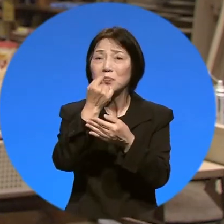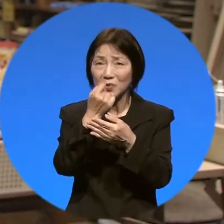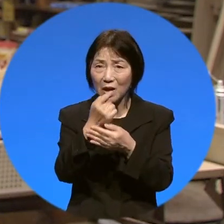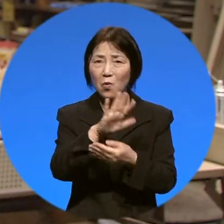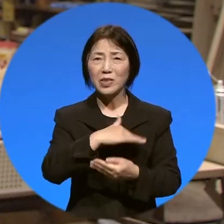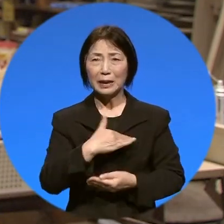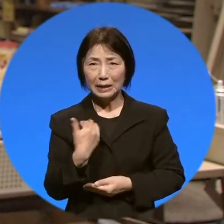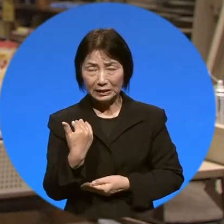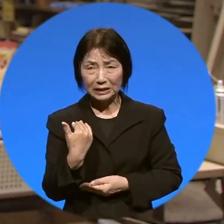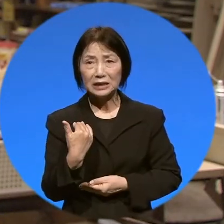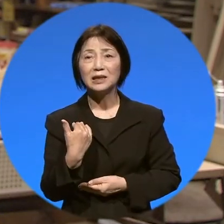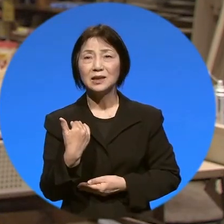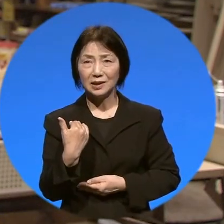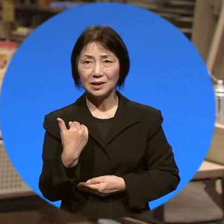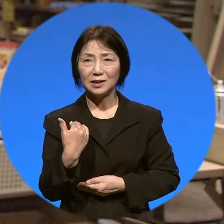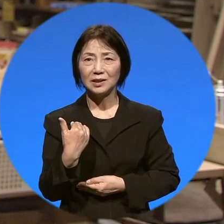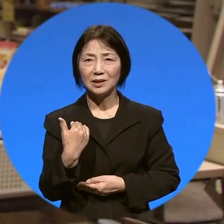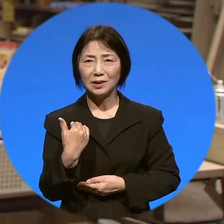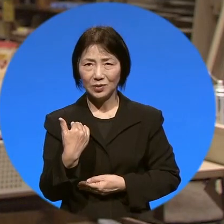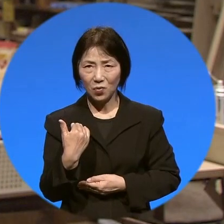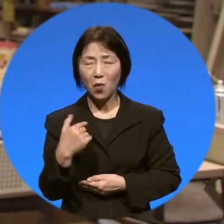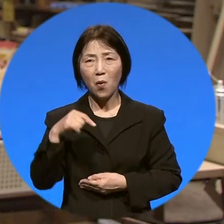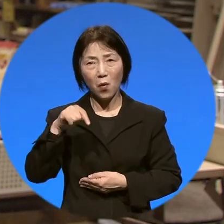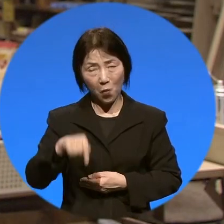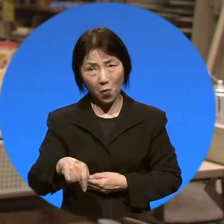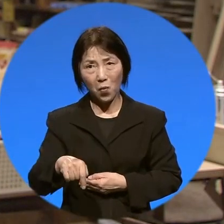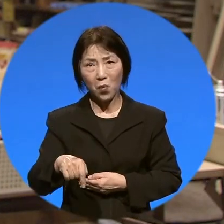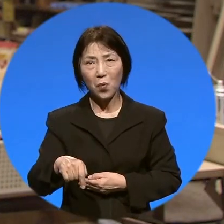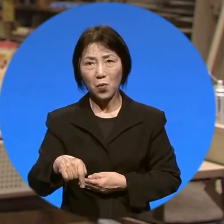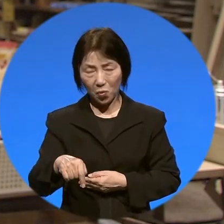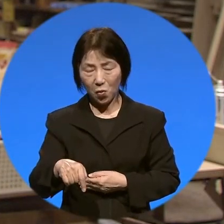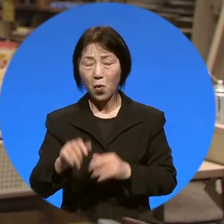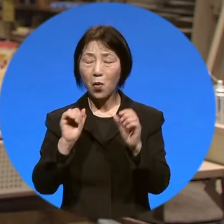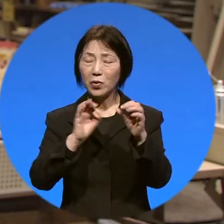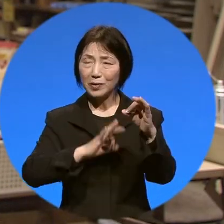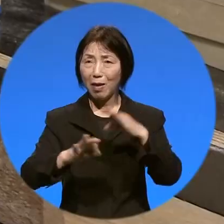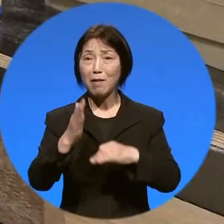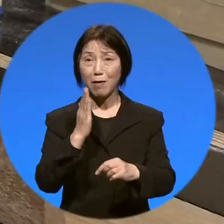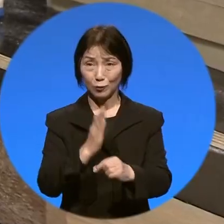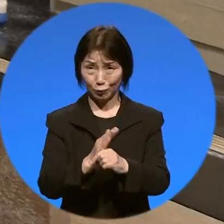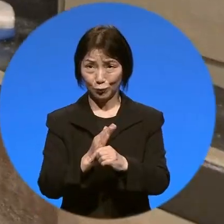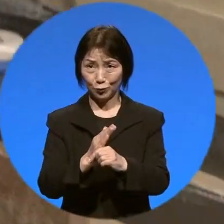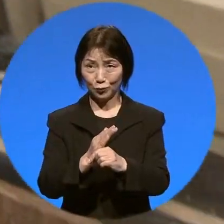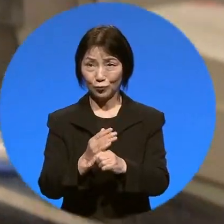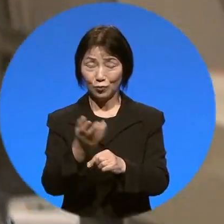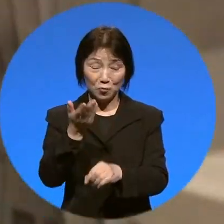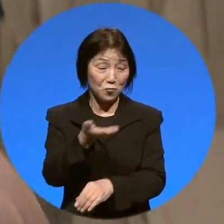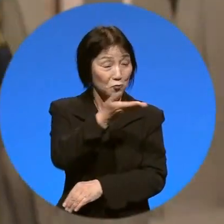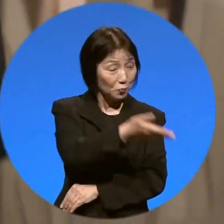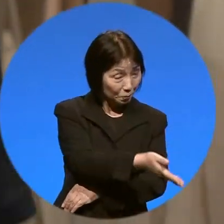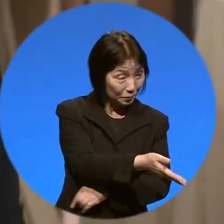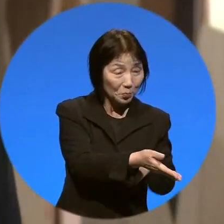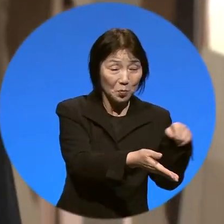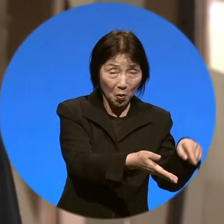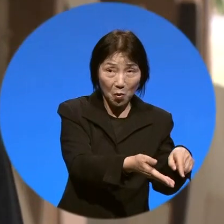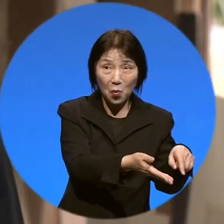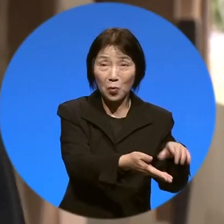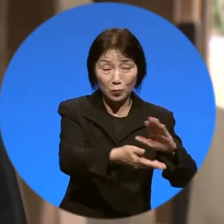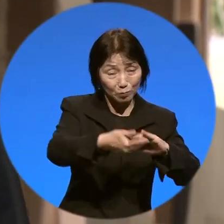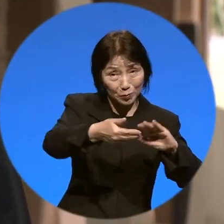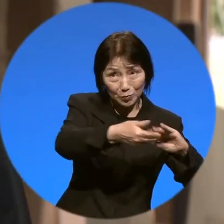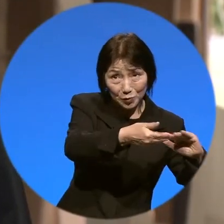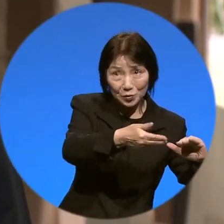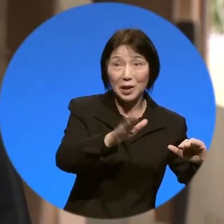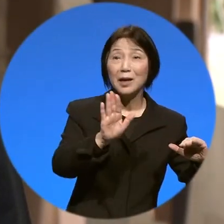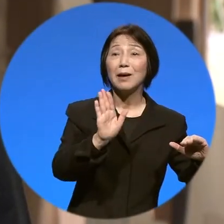もこの有限会社橋口仏壇をやってます。で、3代目にもまた継 継承して